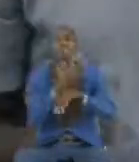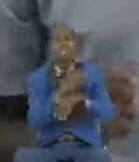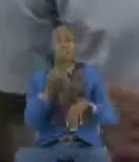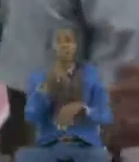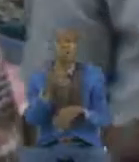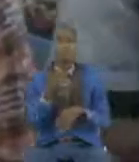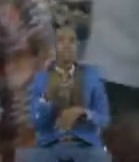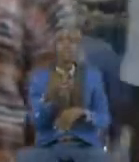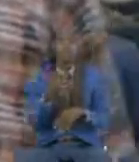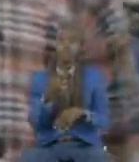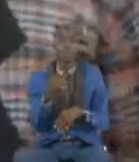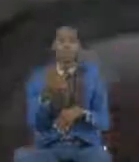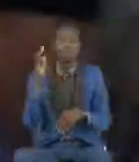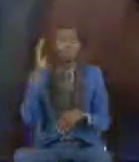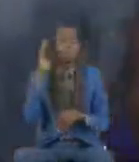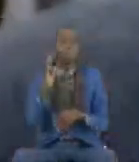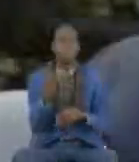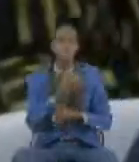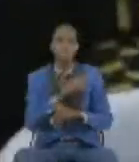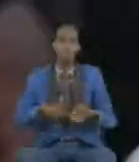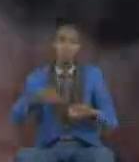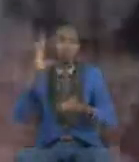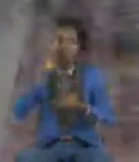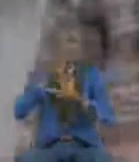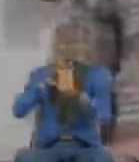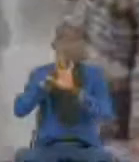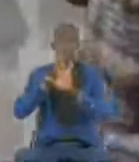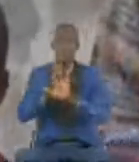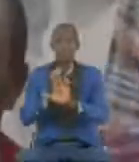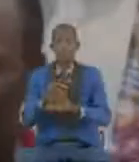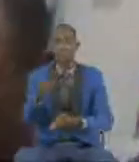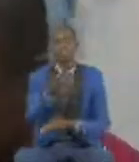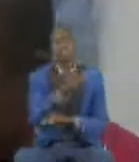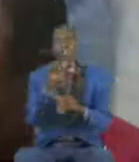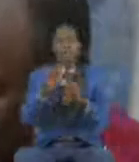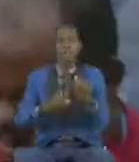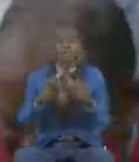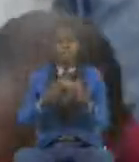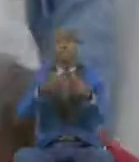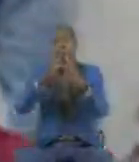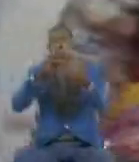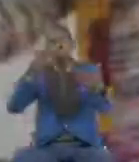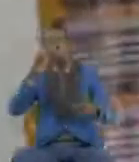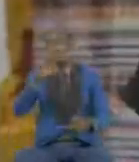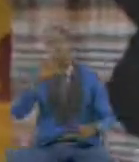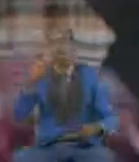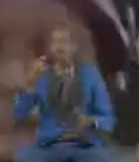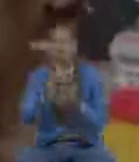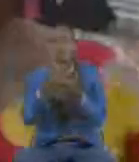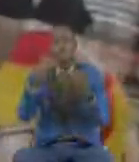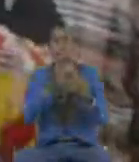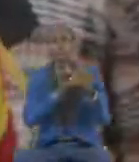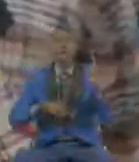Et la parole est un bouclier. L'Éternel va te recouvrir. Toute flèche qui vient, Dieu va te